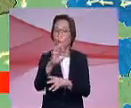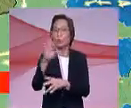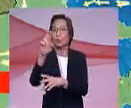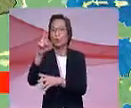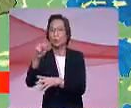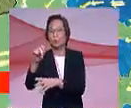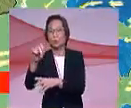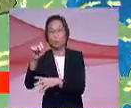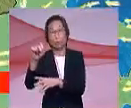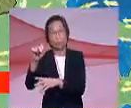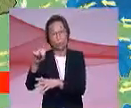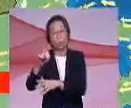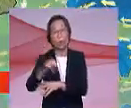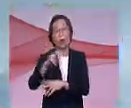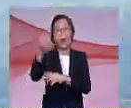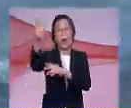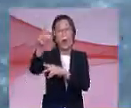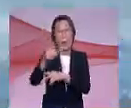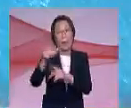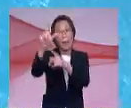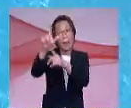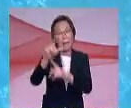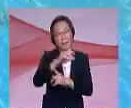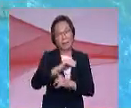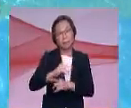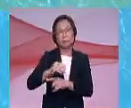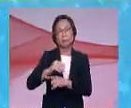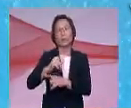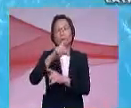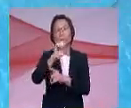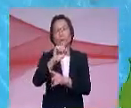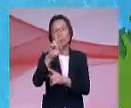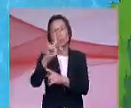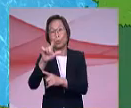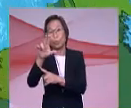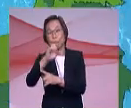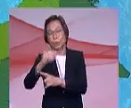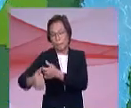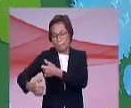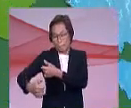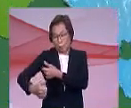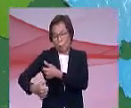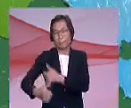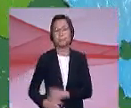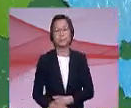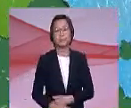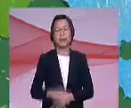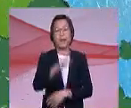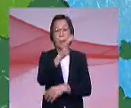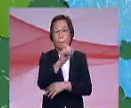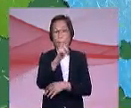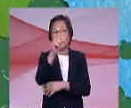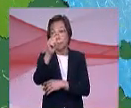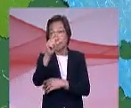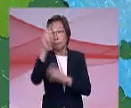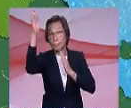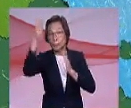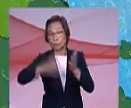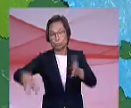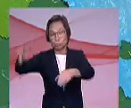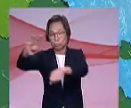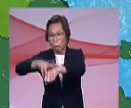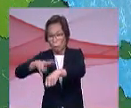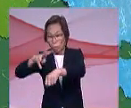Nor, Layang-Layang, Sulu dan juga Palawan. Oleh yang demikian, Jabatan Meteorologi Malaysia telah pun mengeluarkan amaran terperingkat